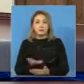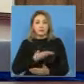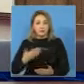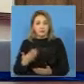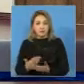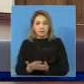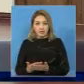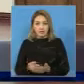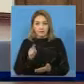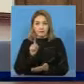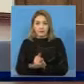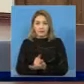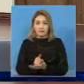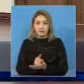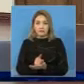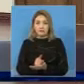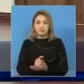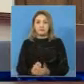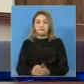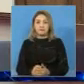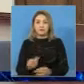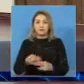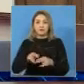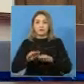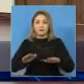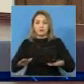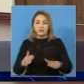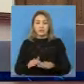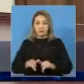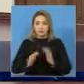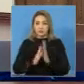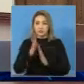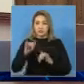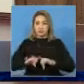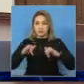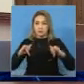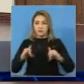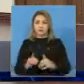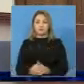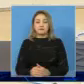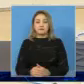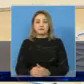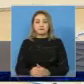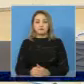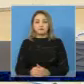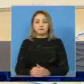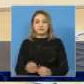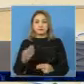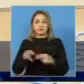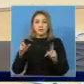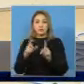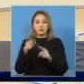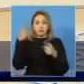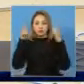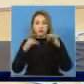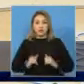ендігі міндетіміз, басты міндетіміздің бірі осы балалар әдебиетін өркендету, балалар әдебиетін дамыту деп ойлаймын. Бұл сөз өнеріне